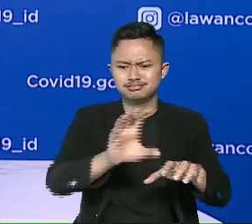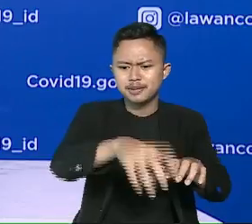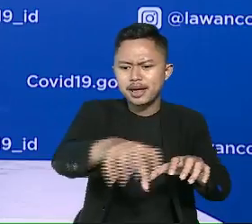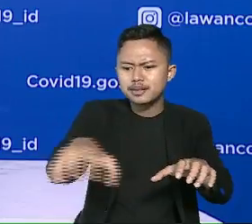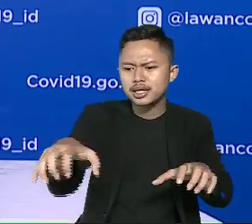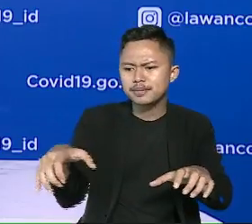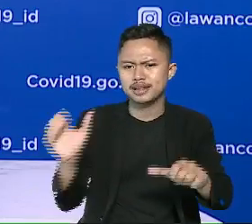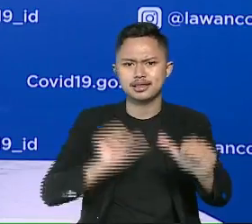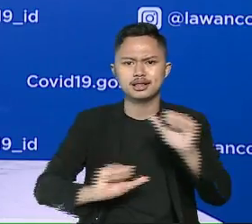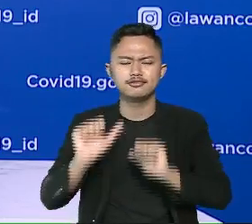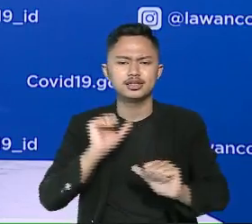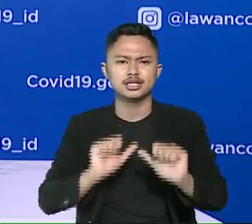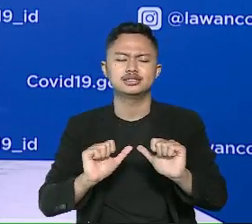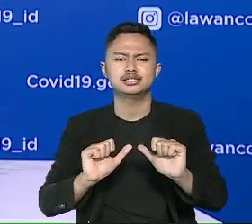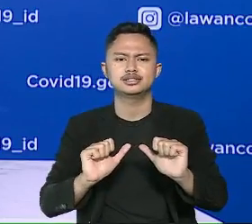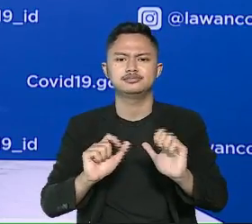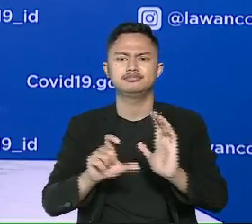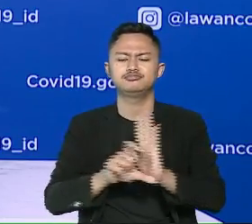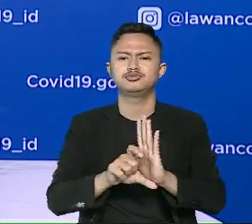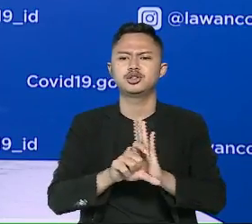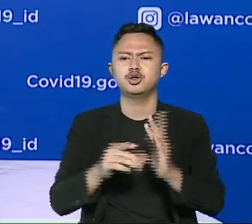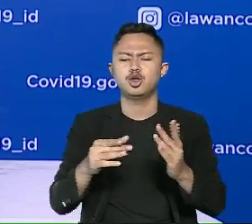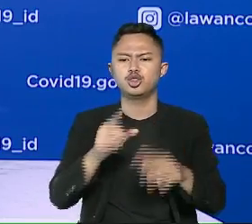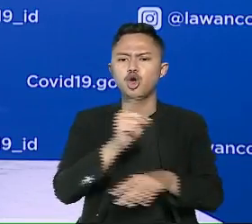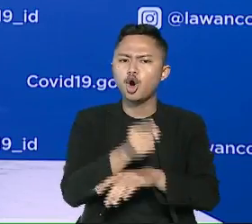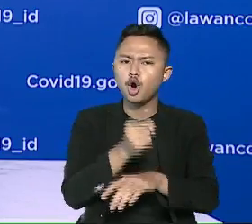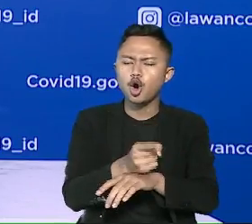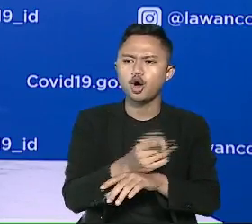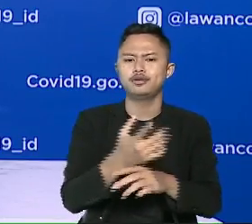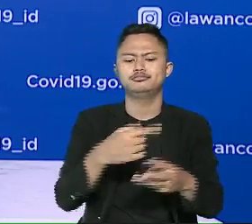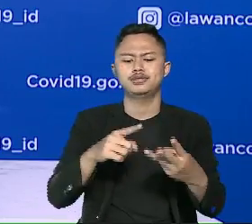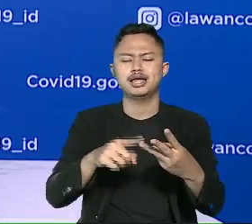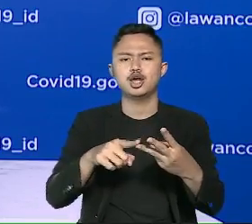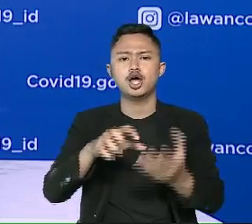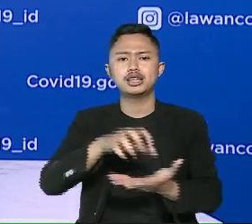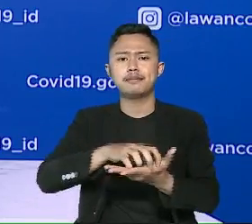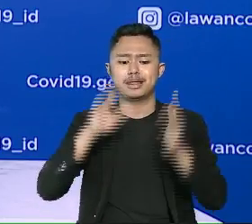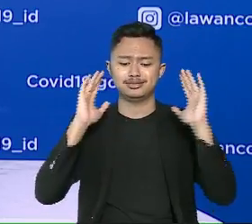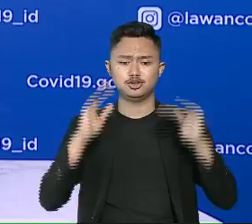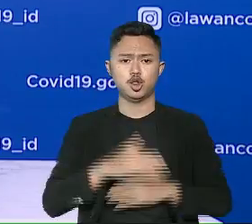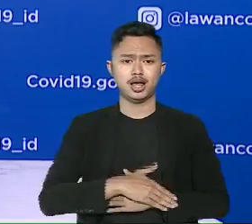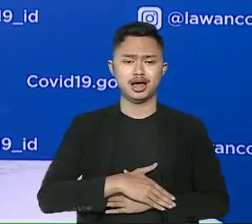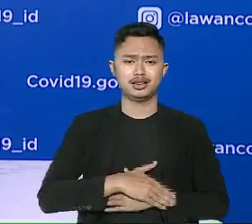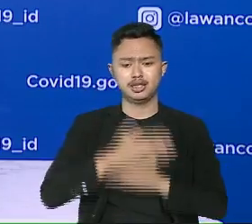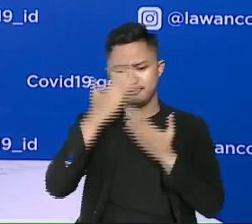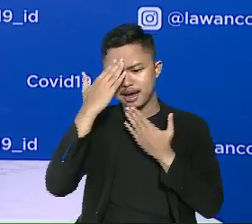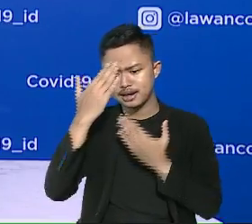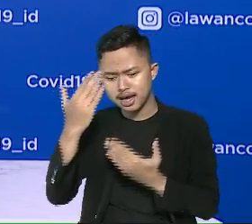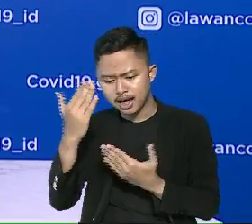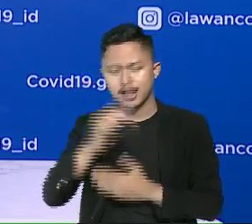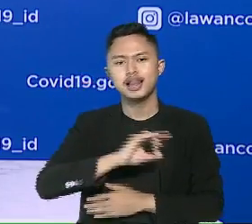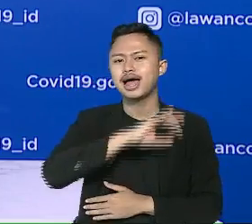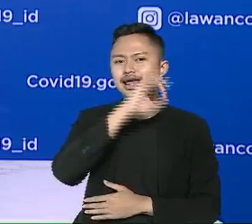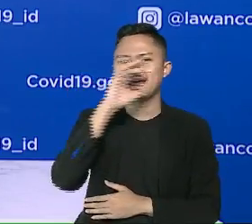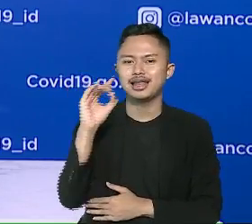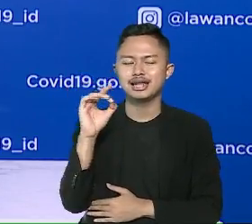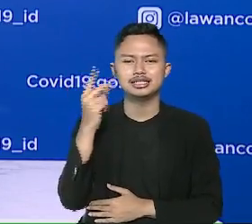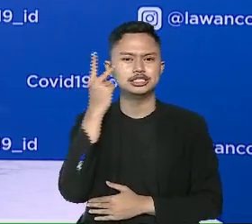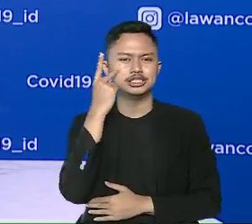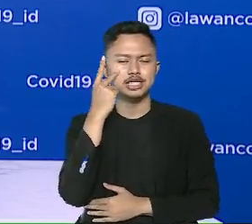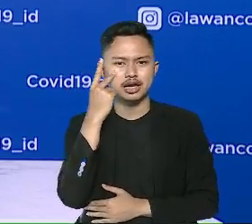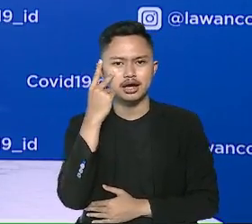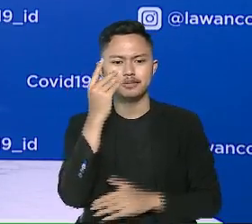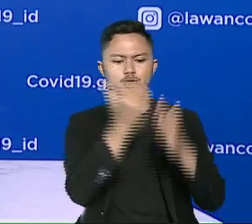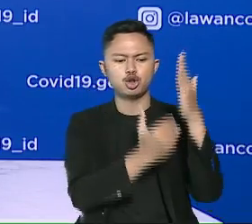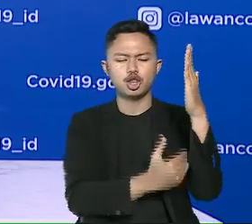lokasi seperti lokasi wisata, pertokoan, dan tempat peribadahan, kemudian memperkuat vaksinasi dan protokol